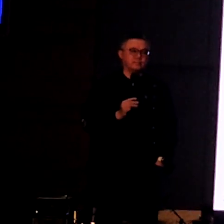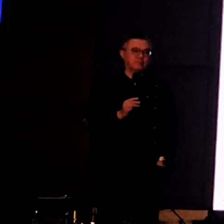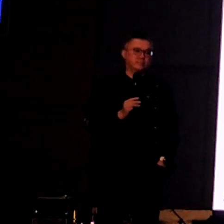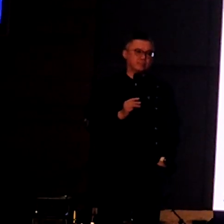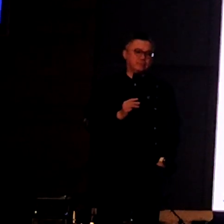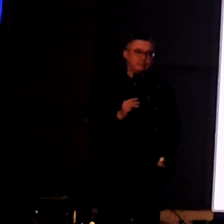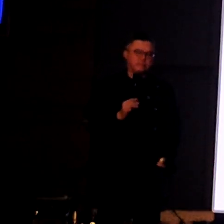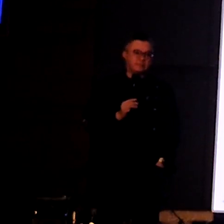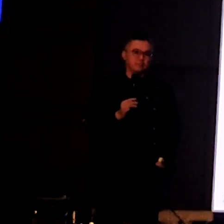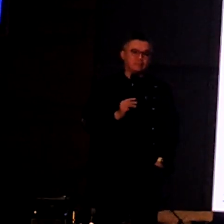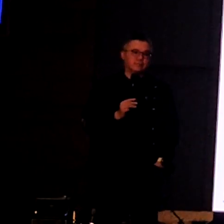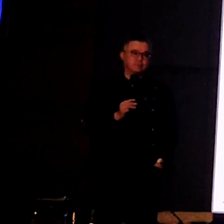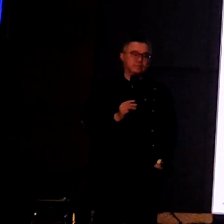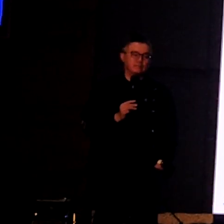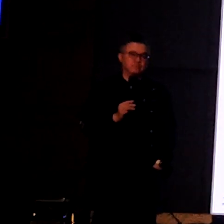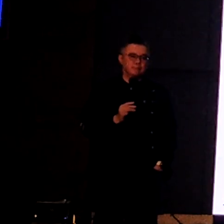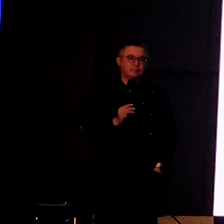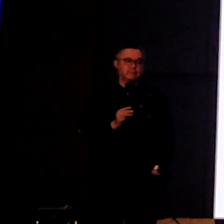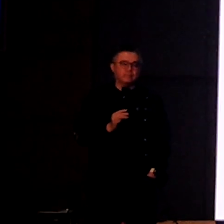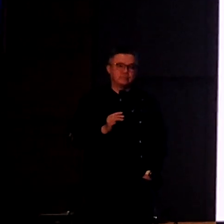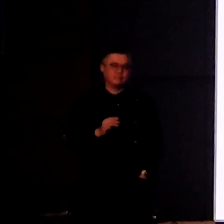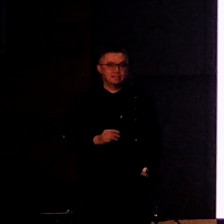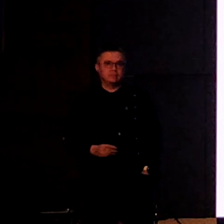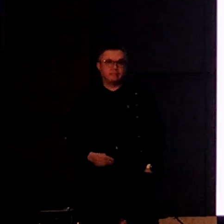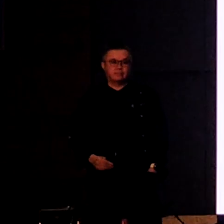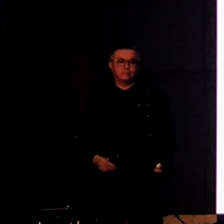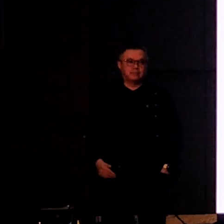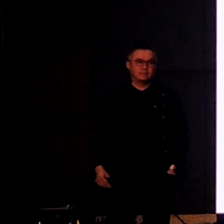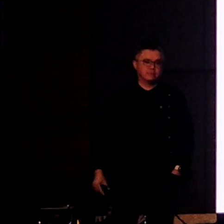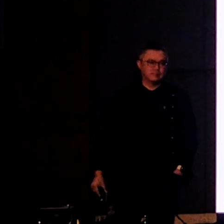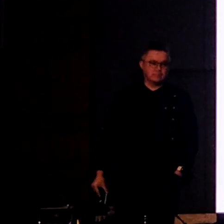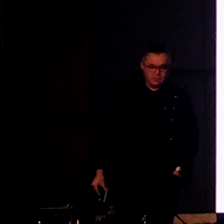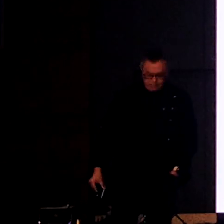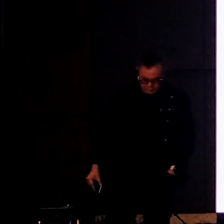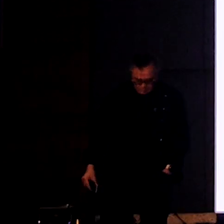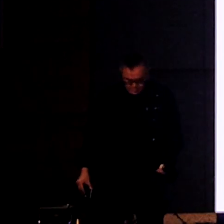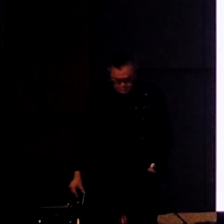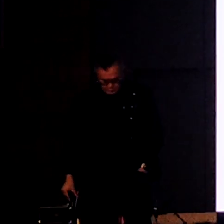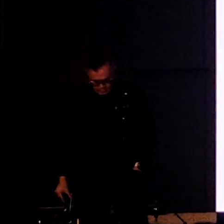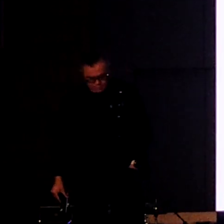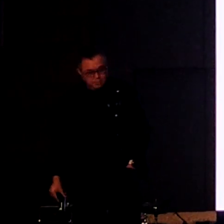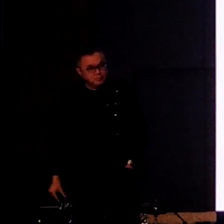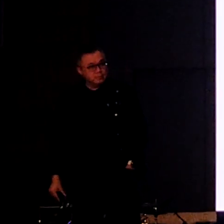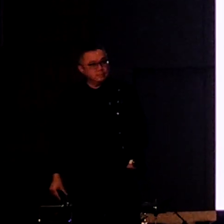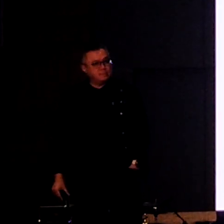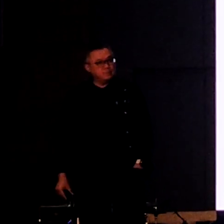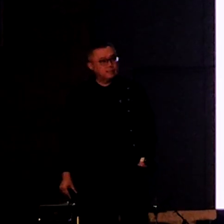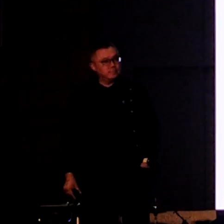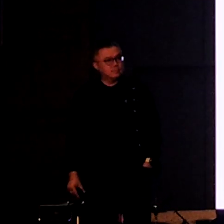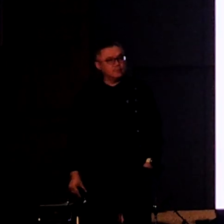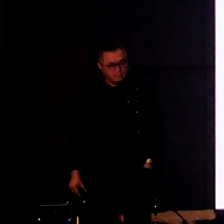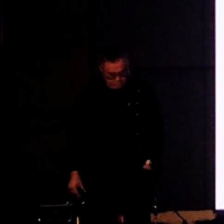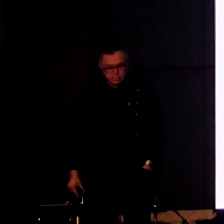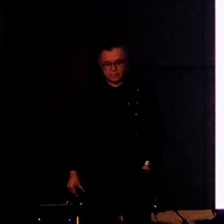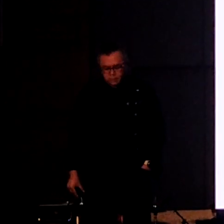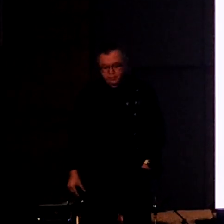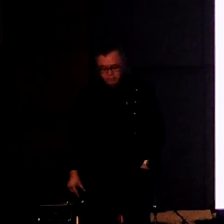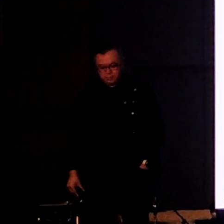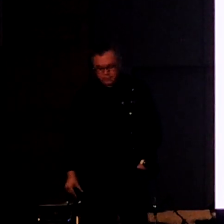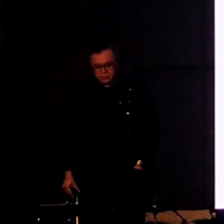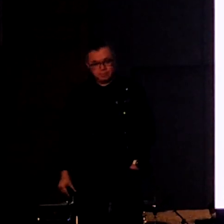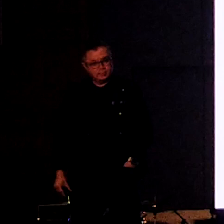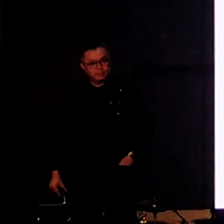kalau kita punya Avatar walaupun kita terbatas mungkin tadi Apa itu tidak terbatas